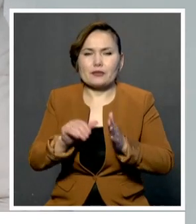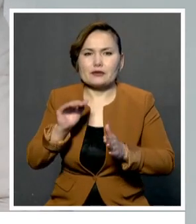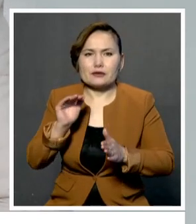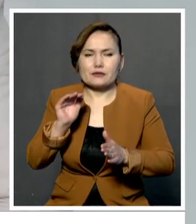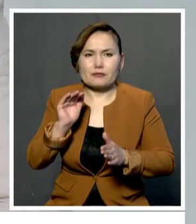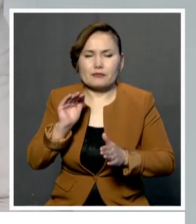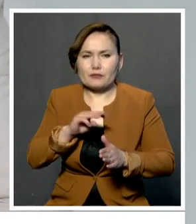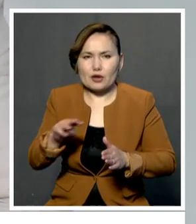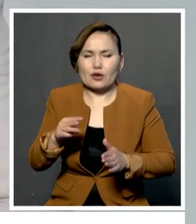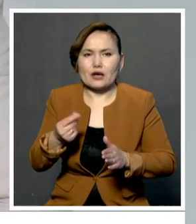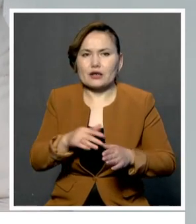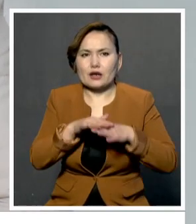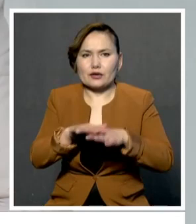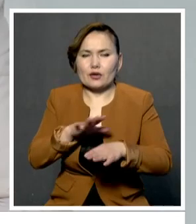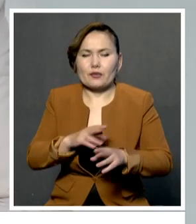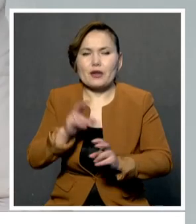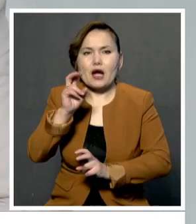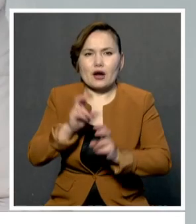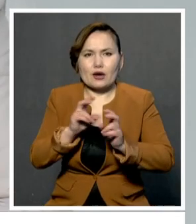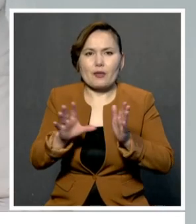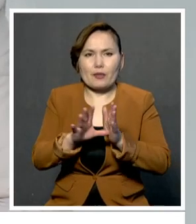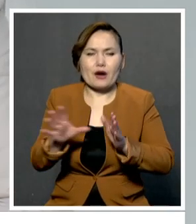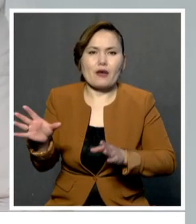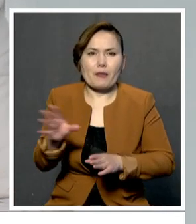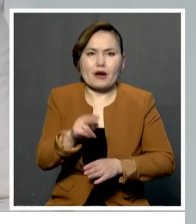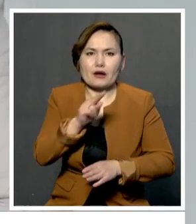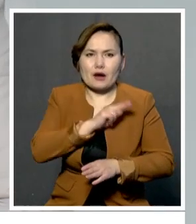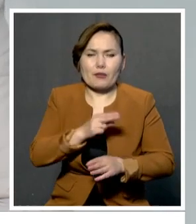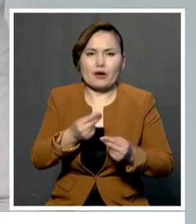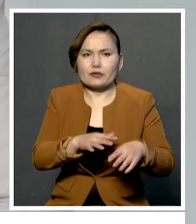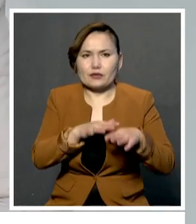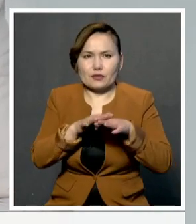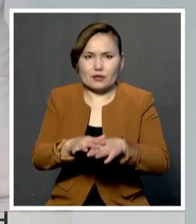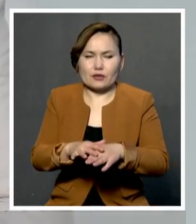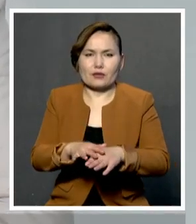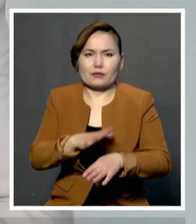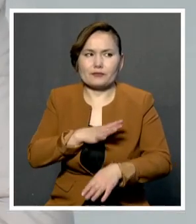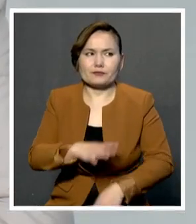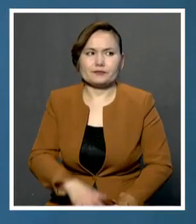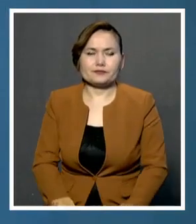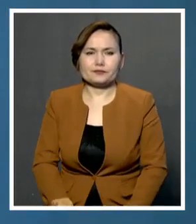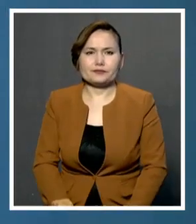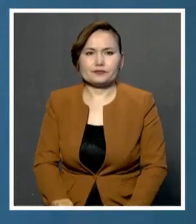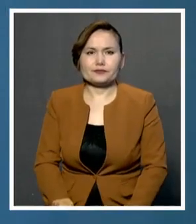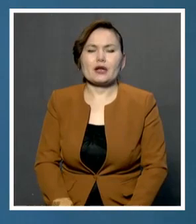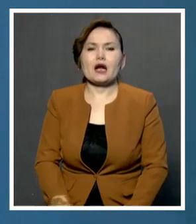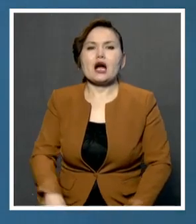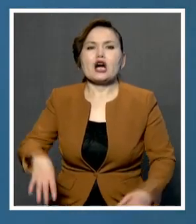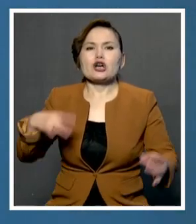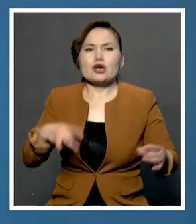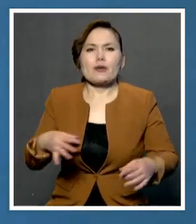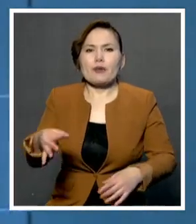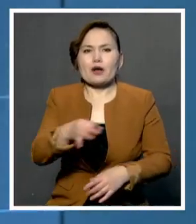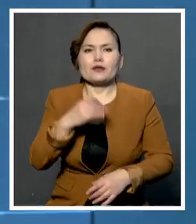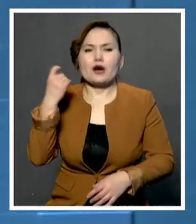қоғамы, оңтүстік жарық жауапкершіліктері атқарып жатқан жұмыстардың бәрі өз инвестиция есебінен атқарылып отыр. Жамбыл